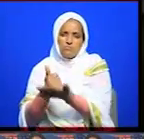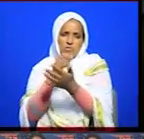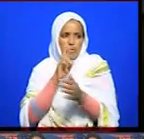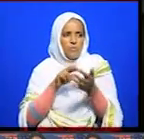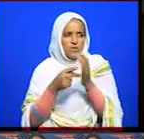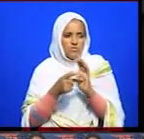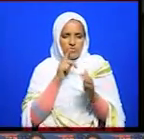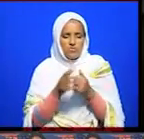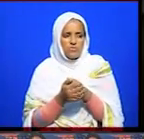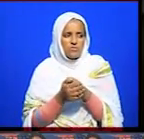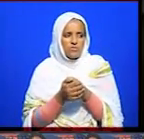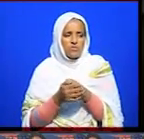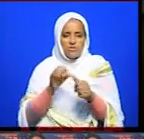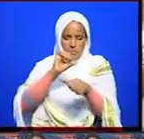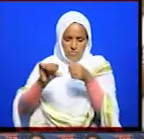ነን ማለት ነው።